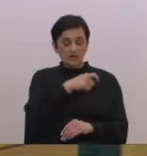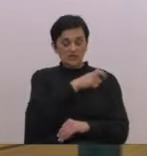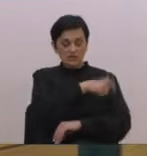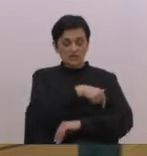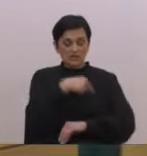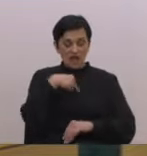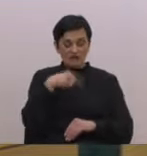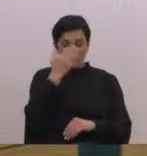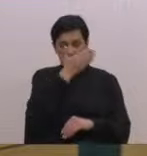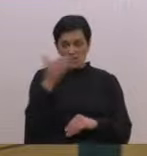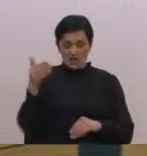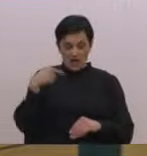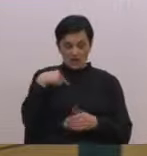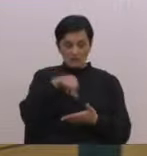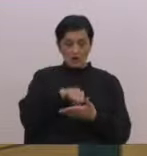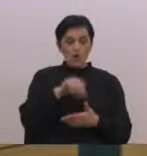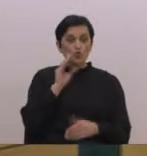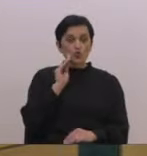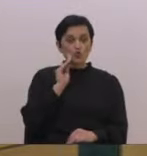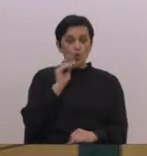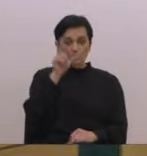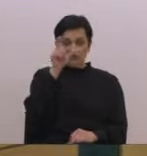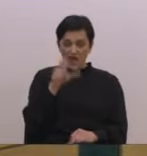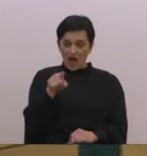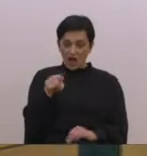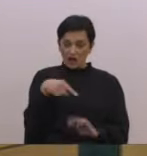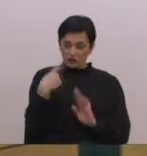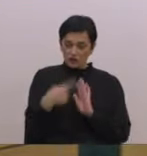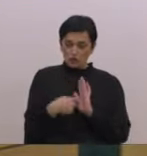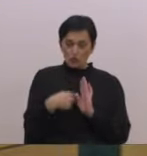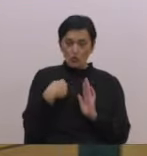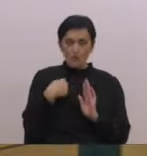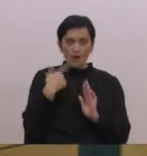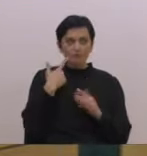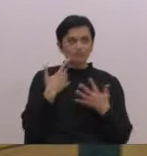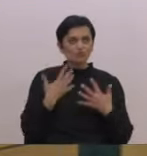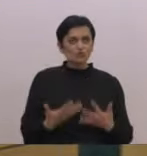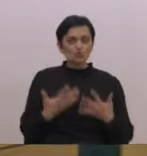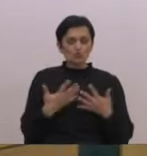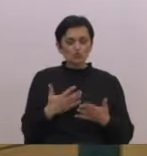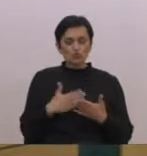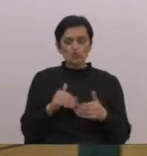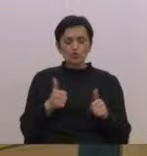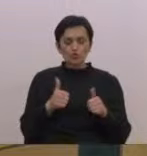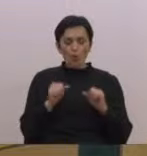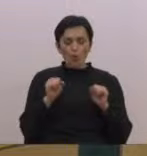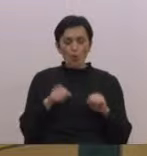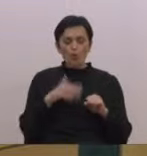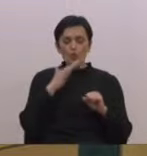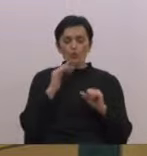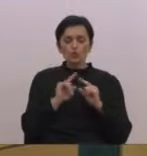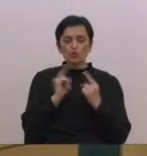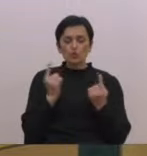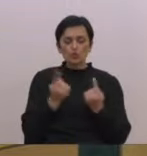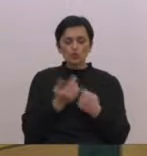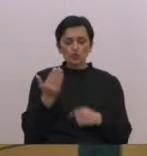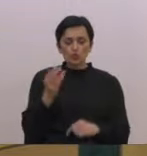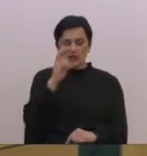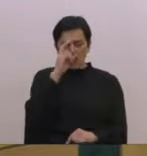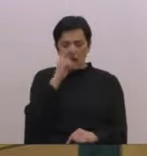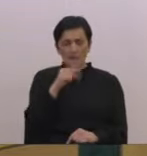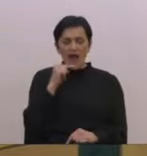მე როცა ესეთი ადამიანი მეკითხება, მისვავს კითხვას, მე მაქვს უხერხულობა. როგორ შეიძლება უმრალესობას, ხელისუფლებას,